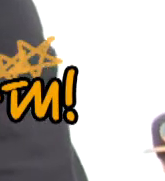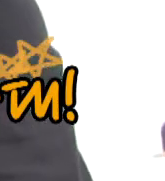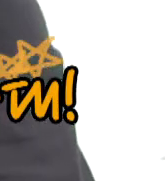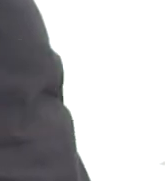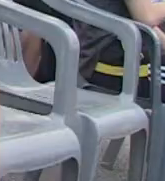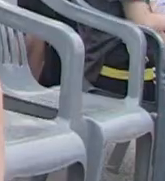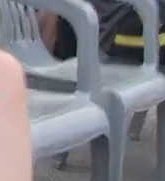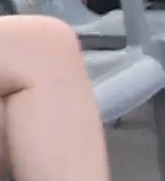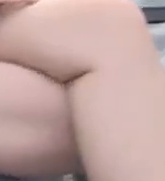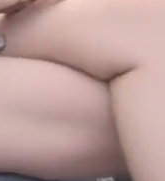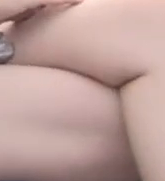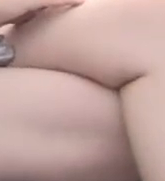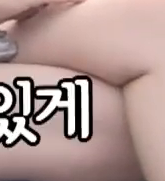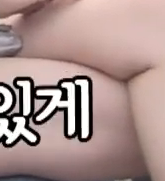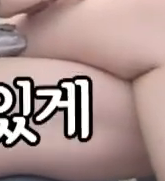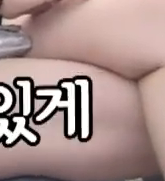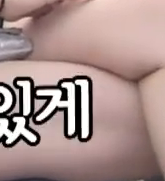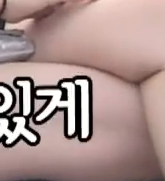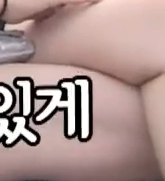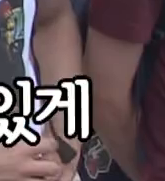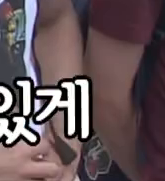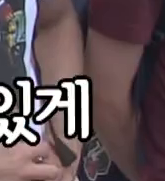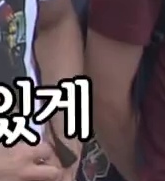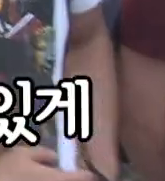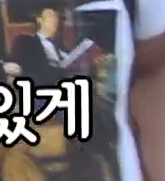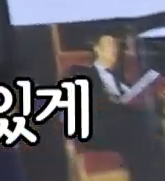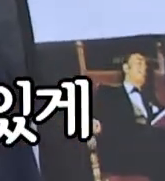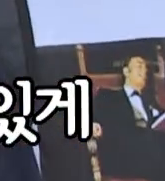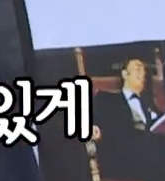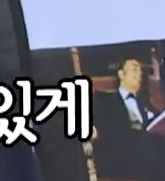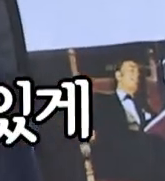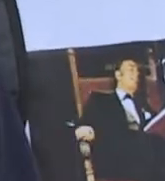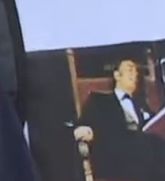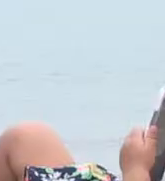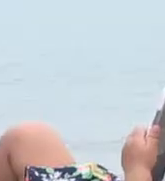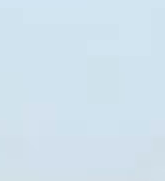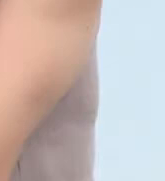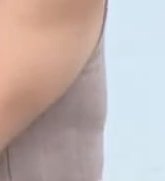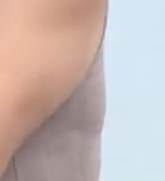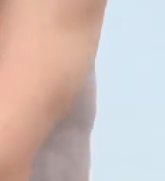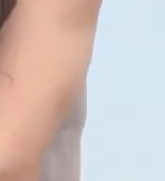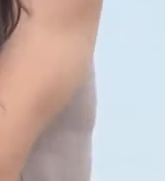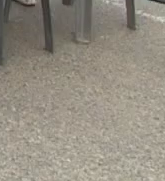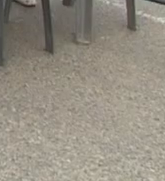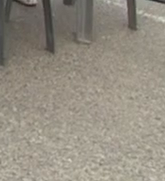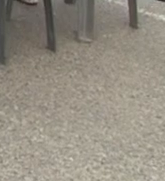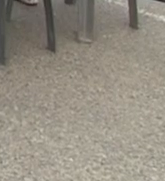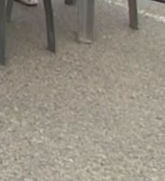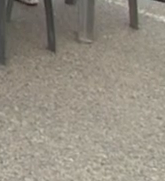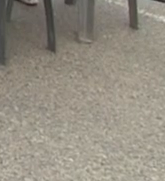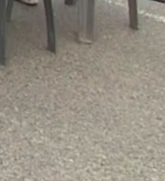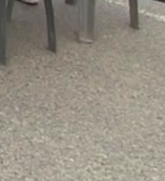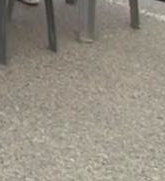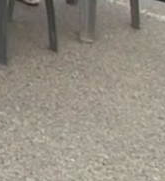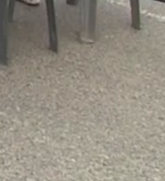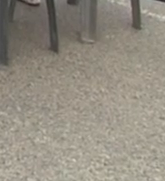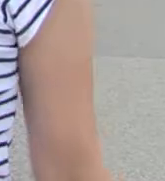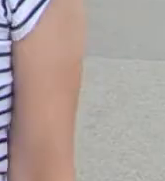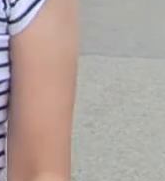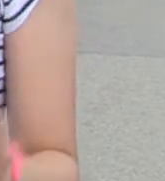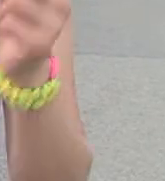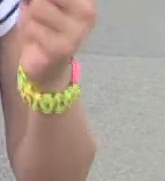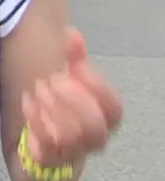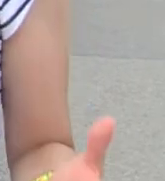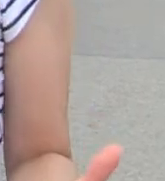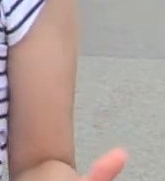프레콘서트가 열렸는데요. 재즈 페스티벌의 열기를 먼저 느낄 수 있게 리허설에 박차를 가합니다.